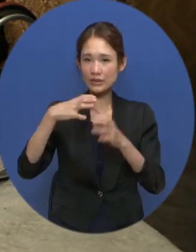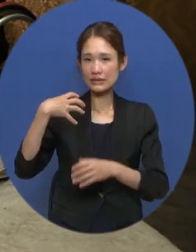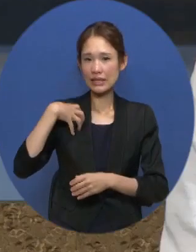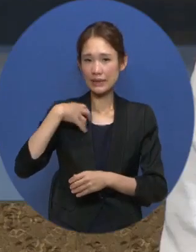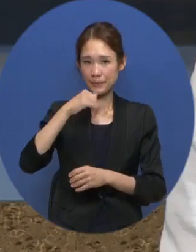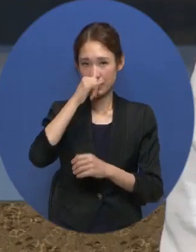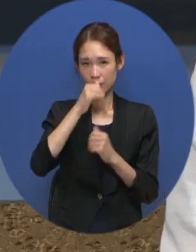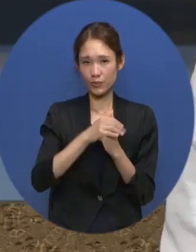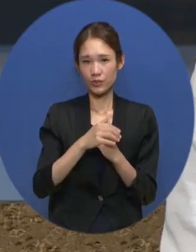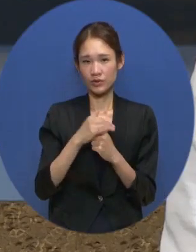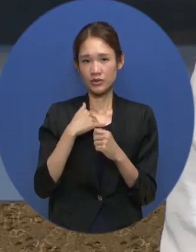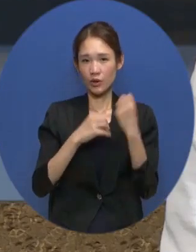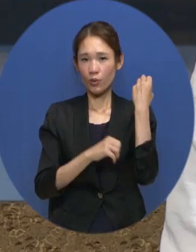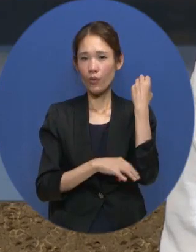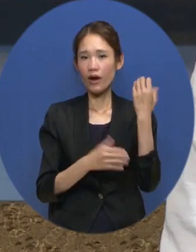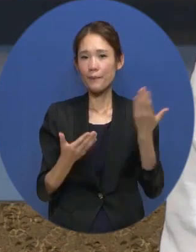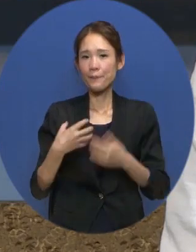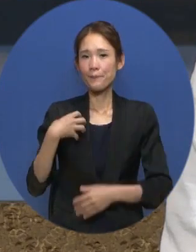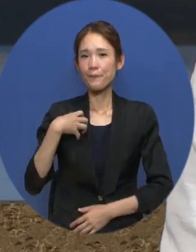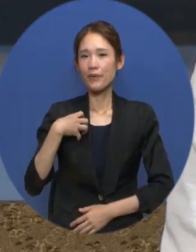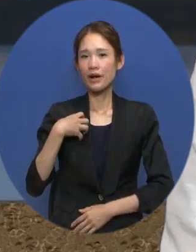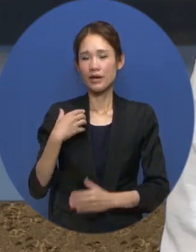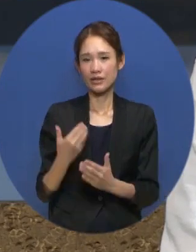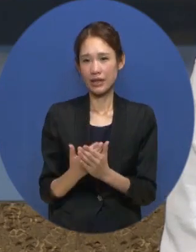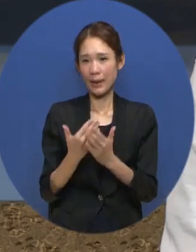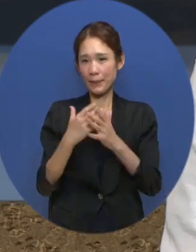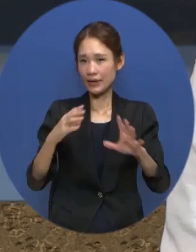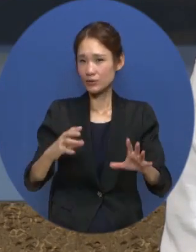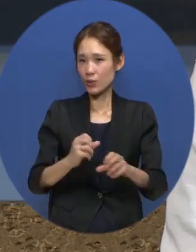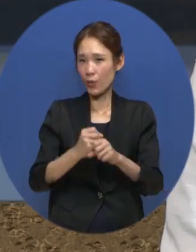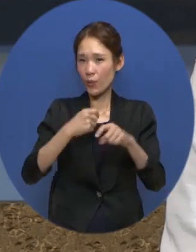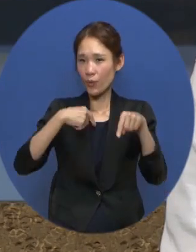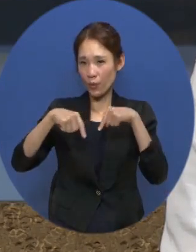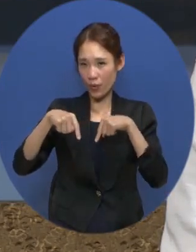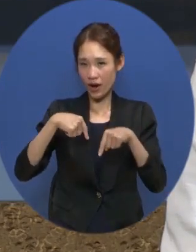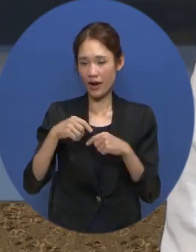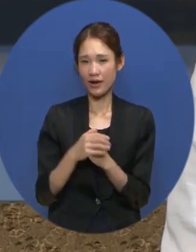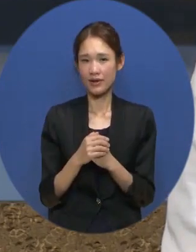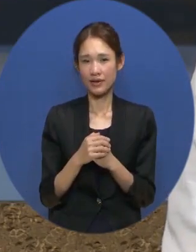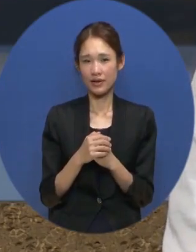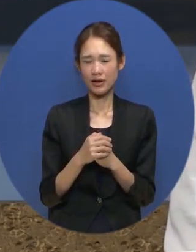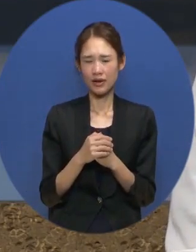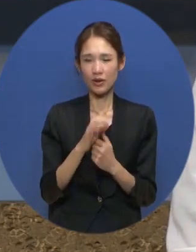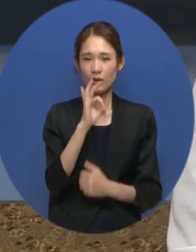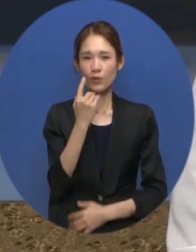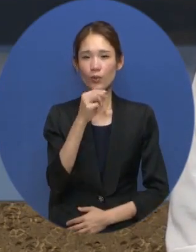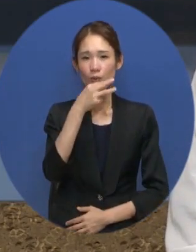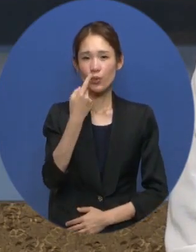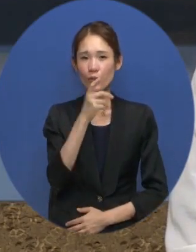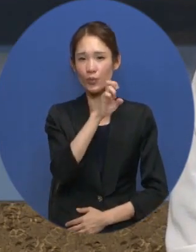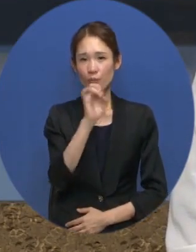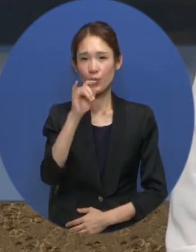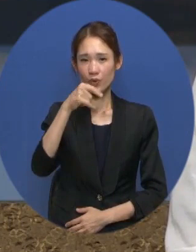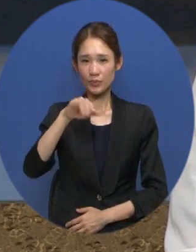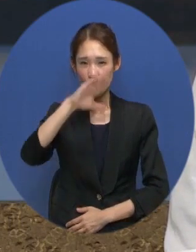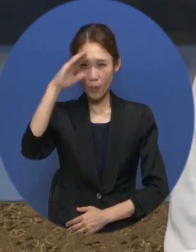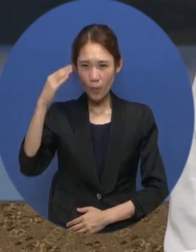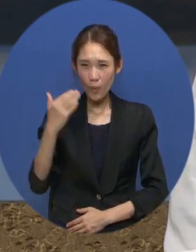그리고 제가 원래 하는 일은 저 개발 총괄을 맡고 있습니다. 그래서 오토모니터의 모든 개발은